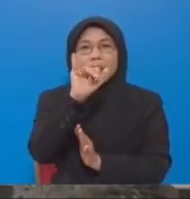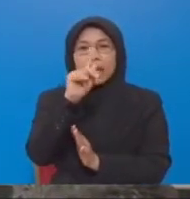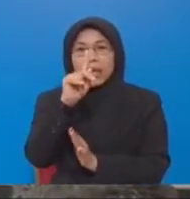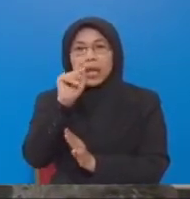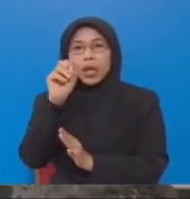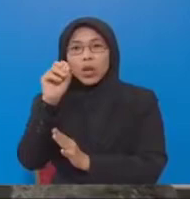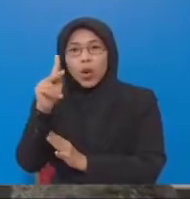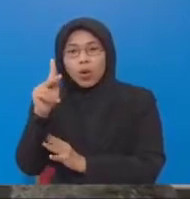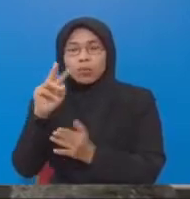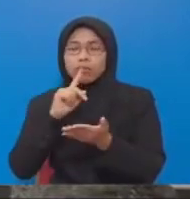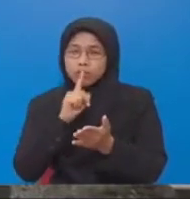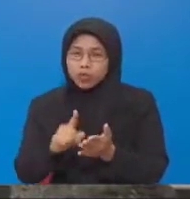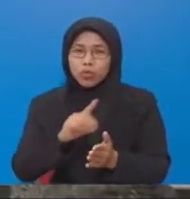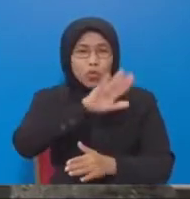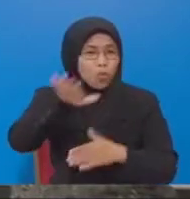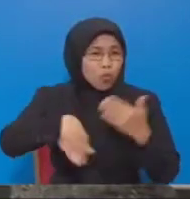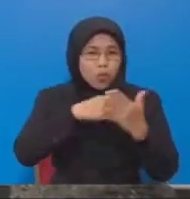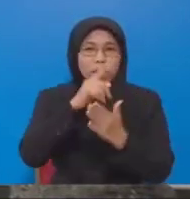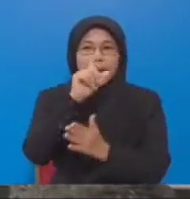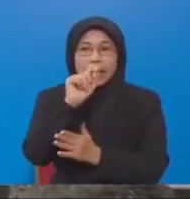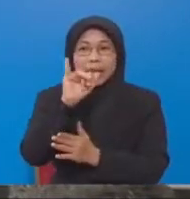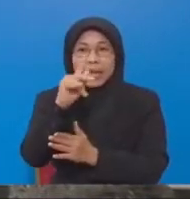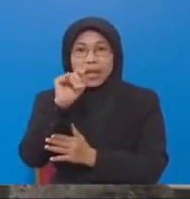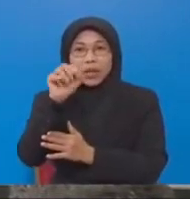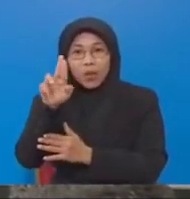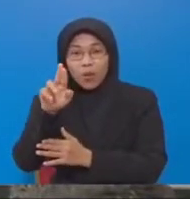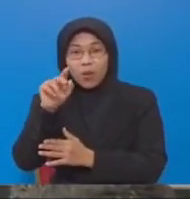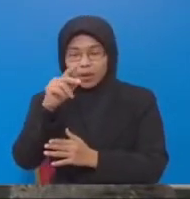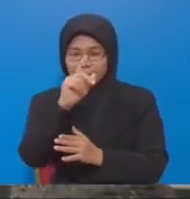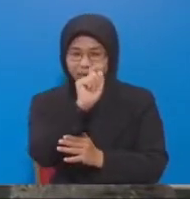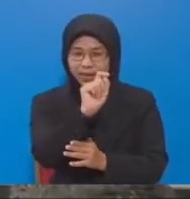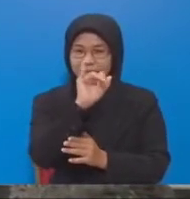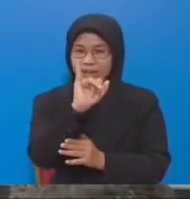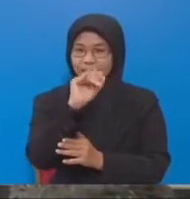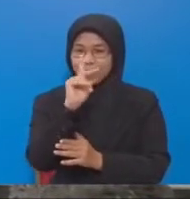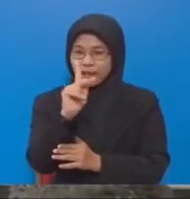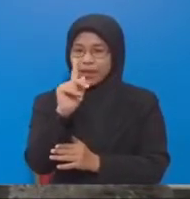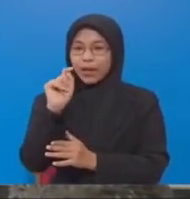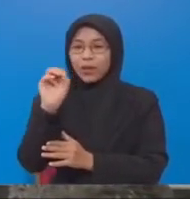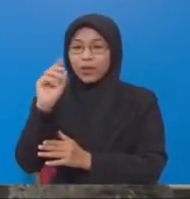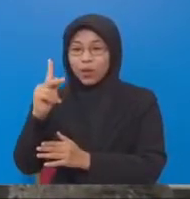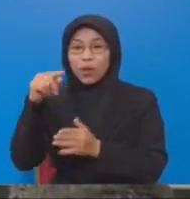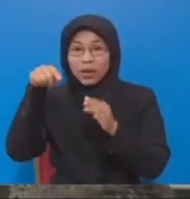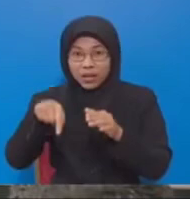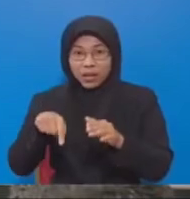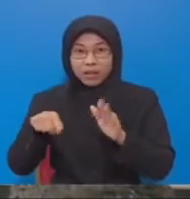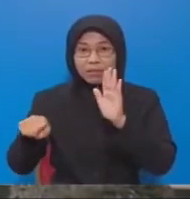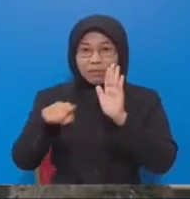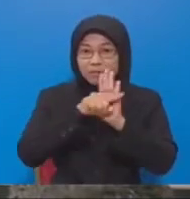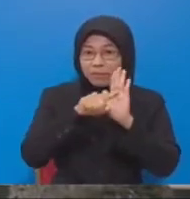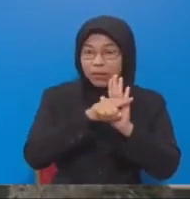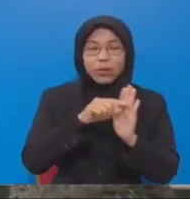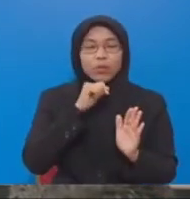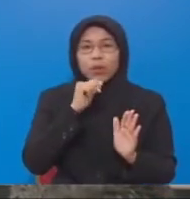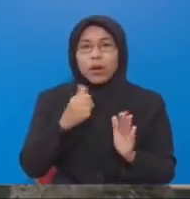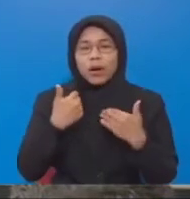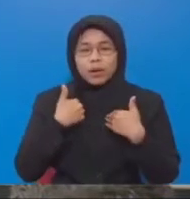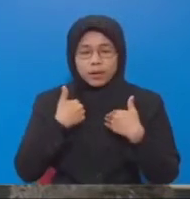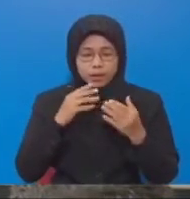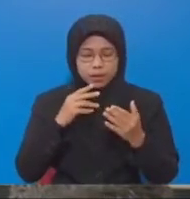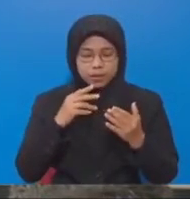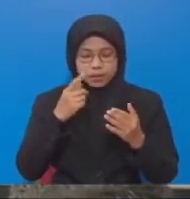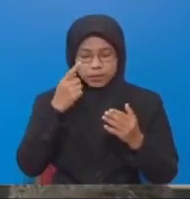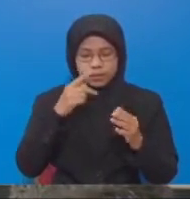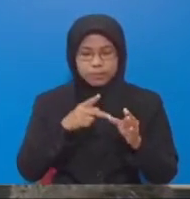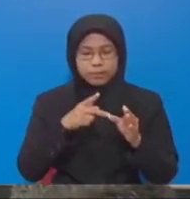bukan semua tiktoknya adalah negatif sebab ada bahwa Uni pelajar AGM memuat naik